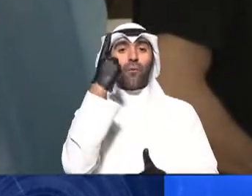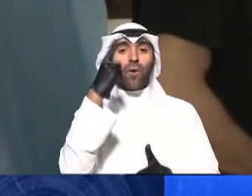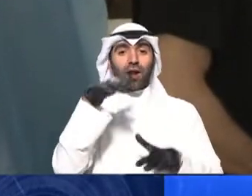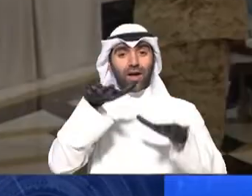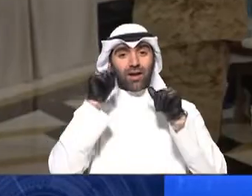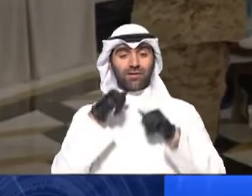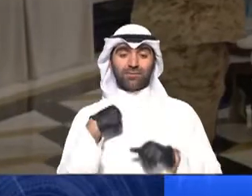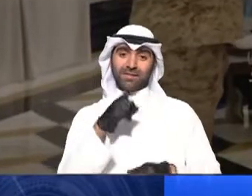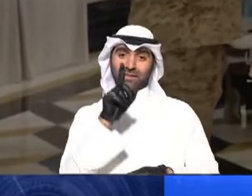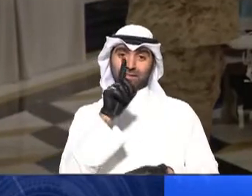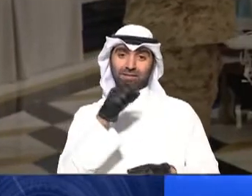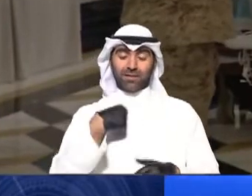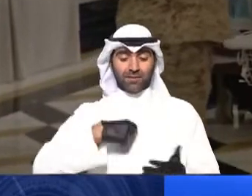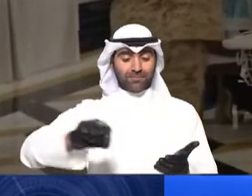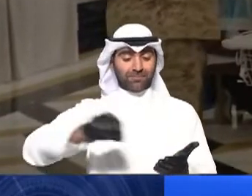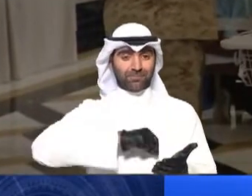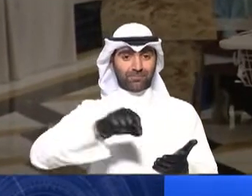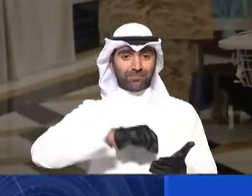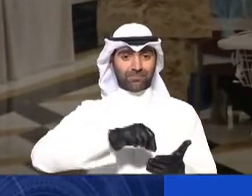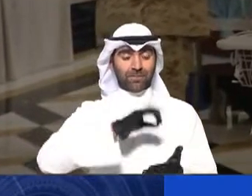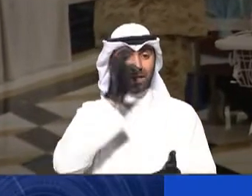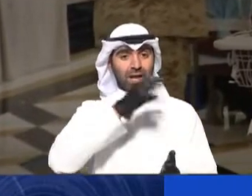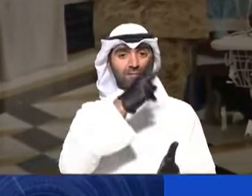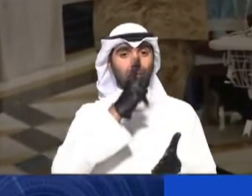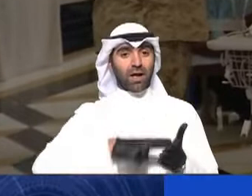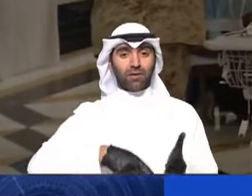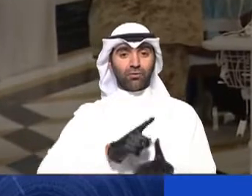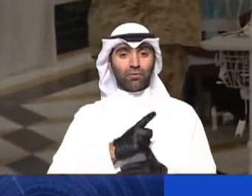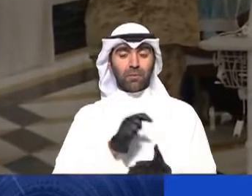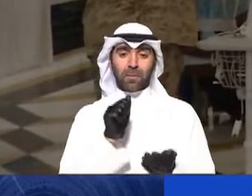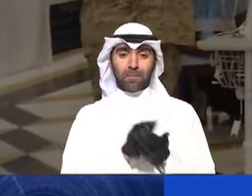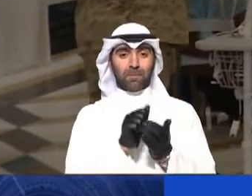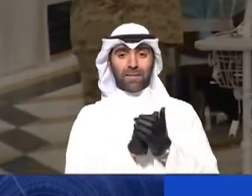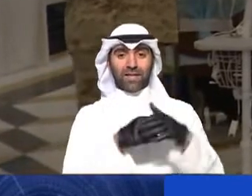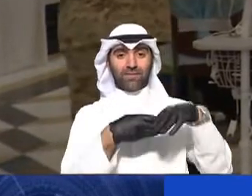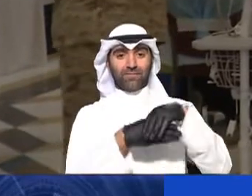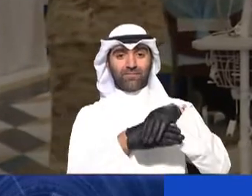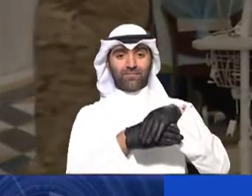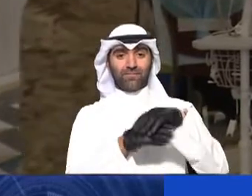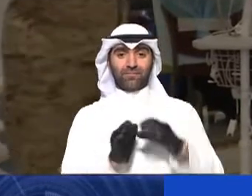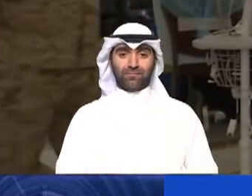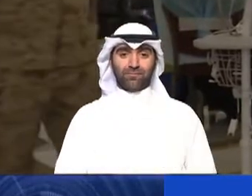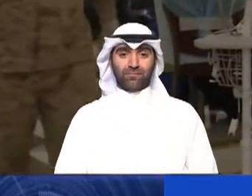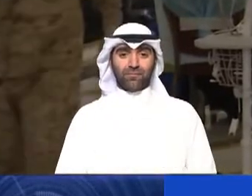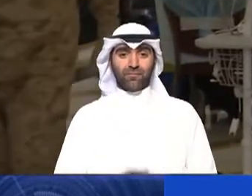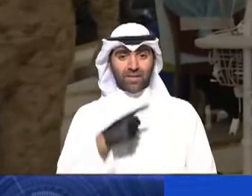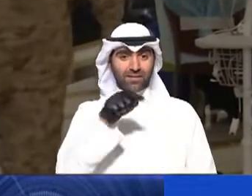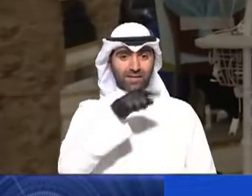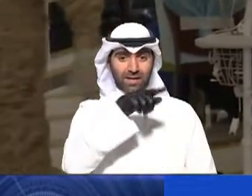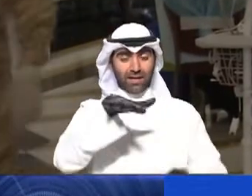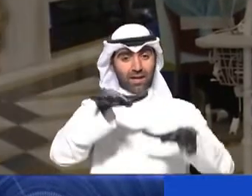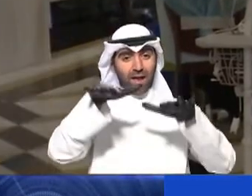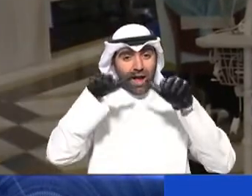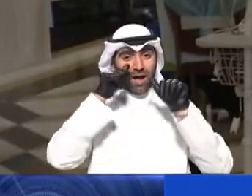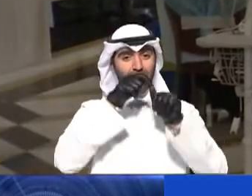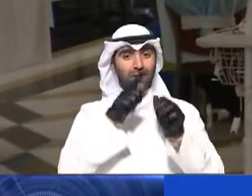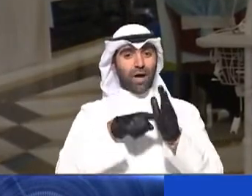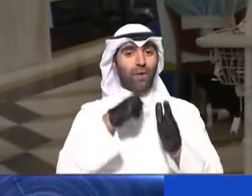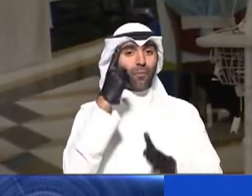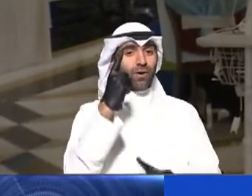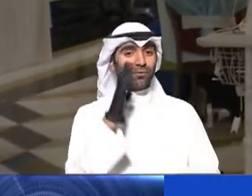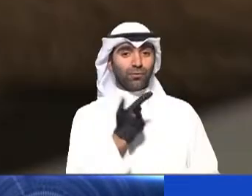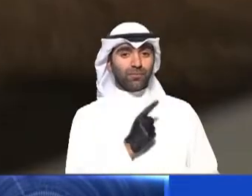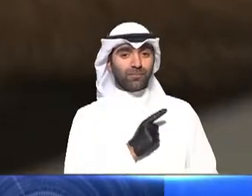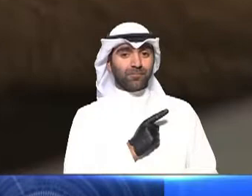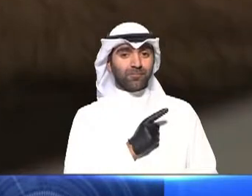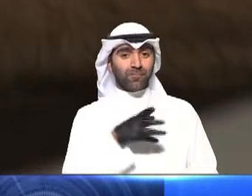منزلي. قاعدين نقوم بالإجراءات النهائية للمواطنين القادمين من روما قبل 14 يوم بعد ما أتموا فترة